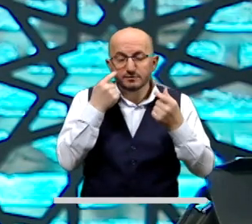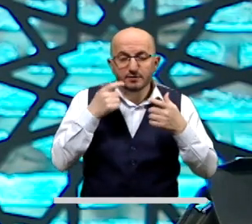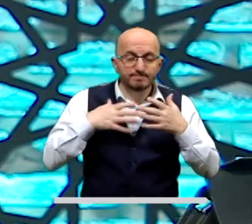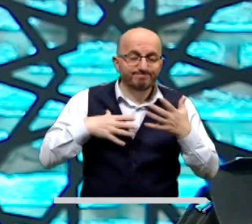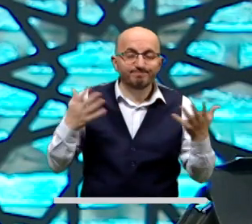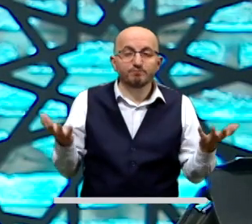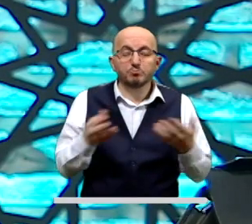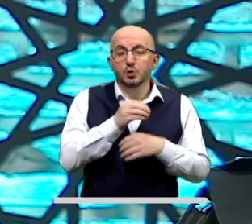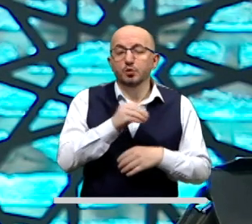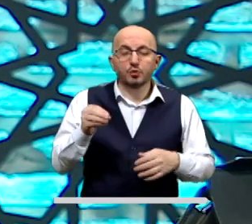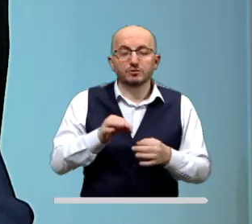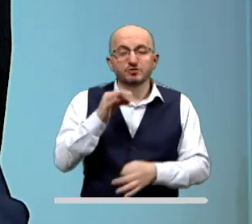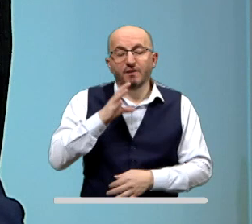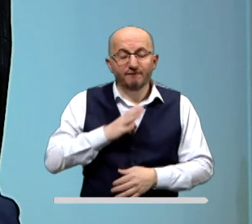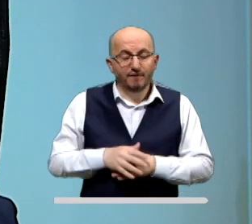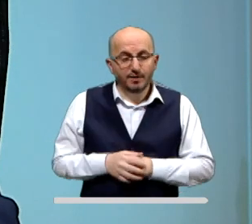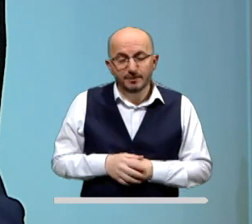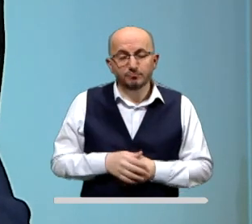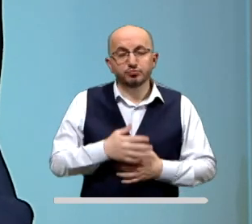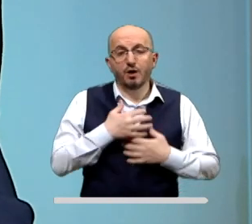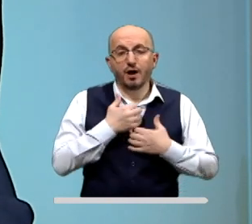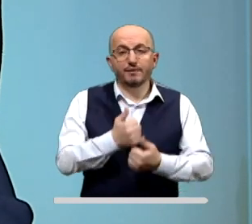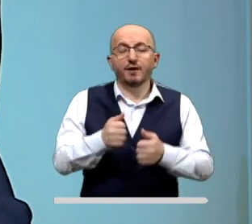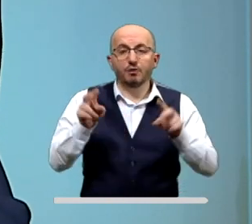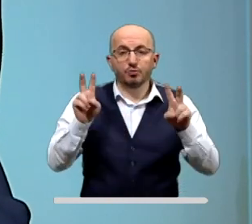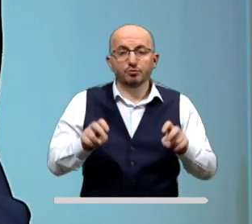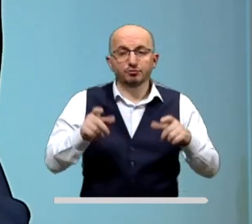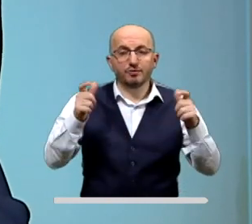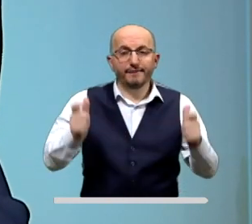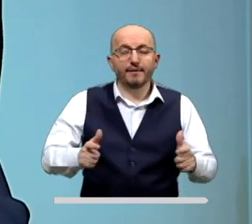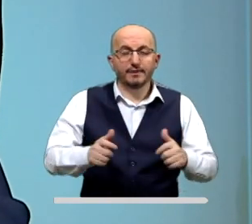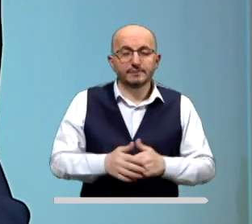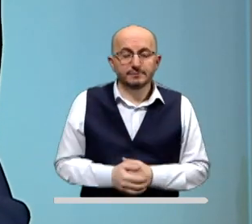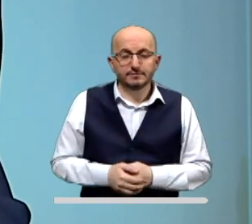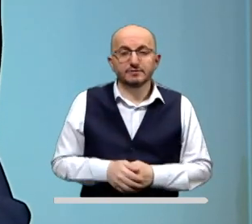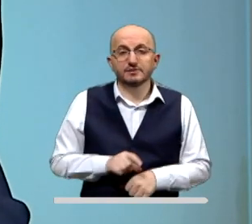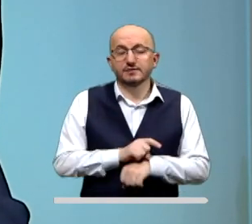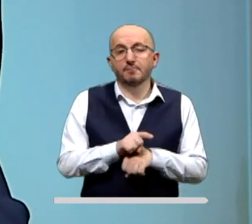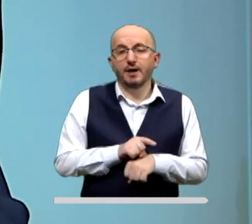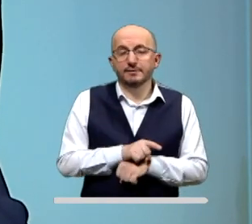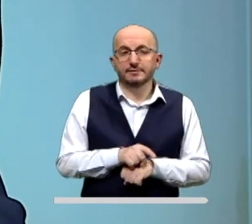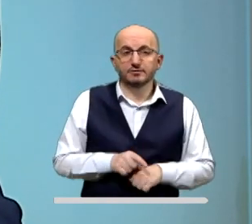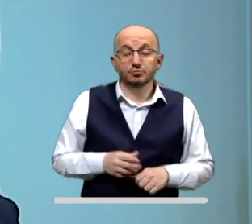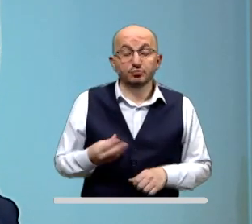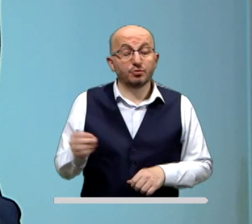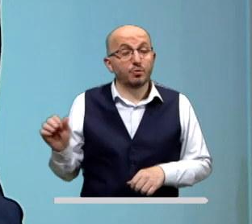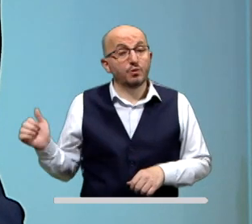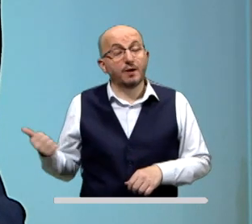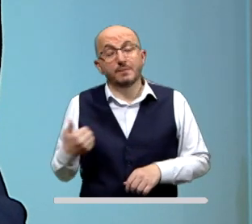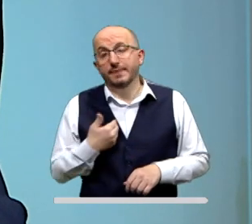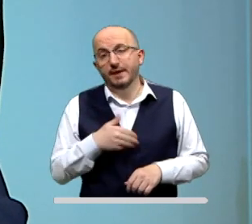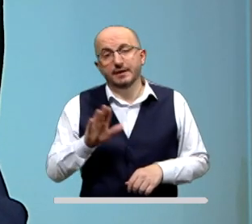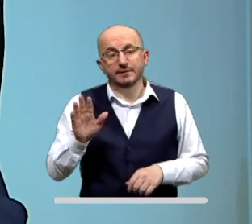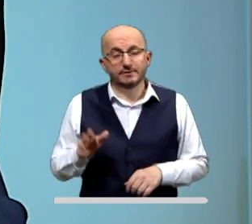milyonlar var Adak konusunda yer Hatta zaman çok önemli değil